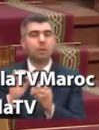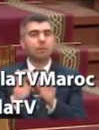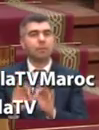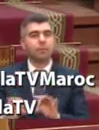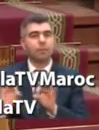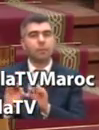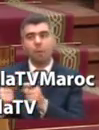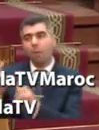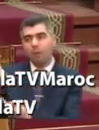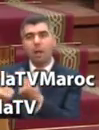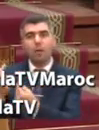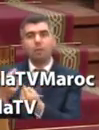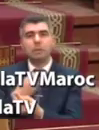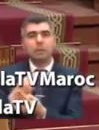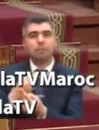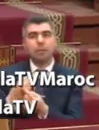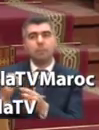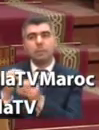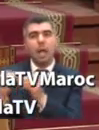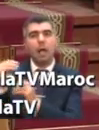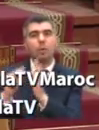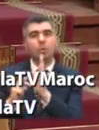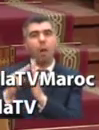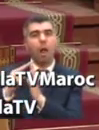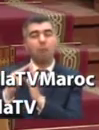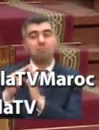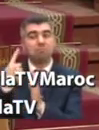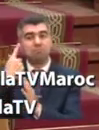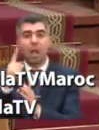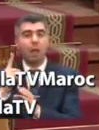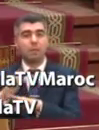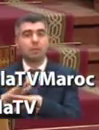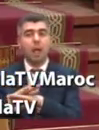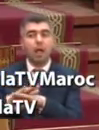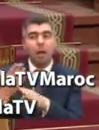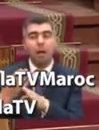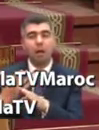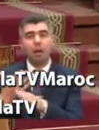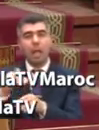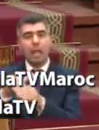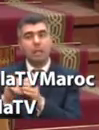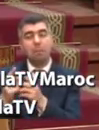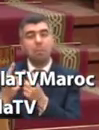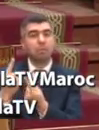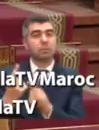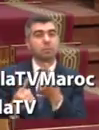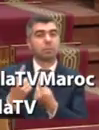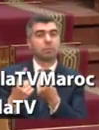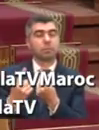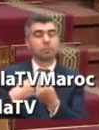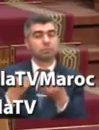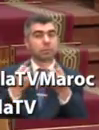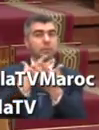كيستافدوا. لماذا؟ لاي سبب؟ واش سياسي ولا حزب؟ الله اعلم، انا ما يمكن لي نتهم حتى شي واحد، ولكن الواقع